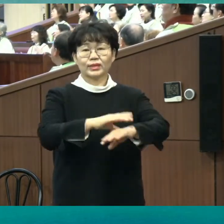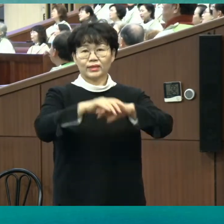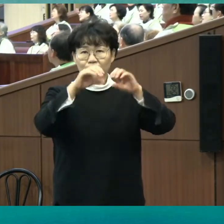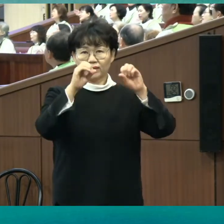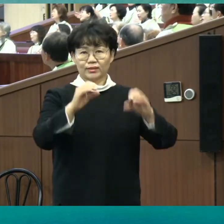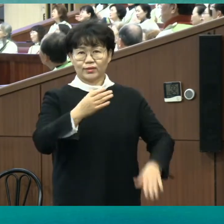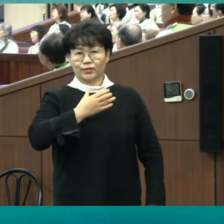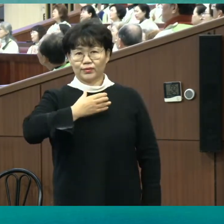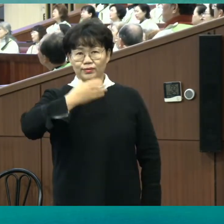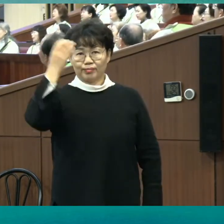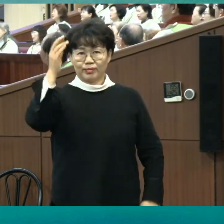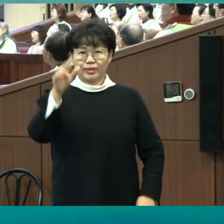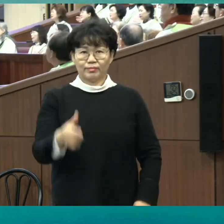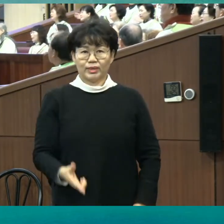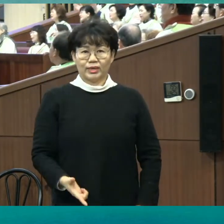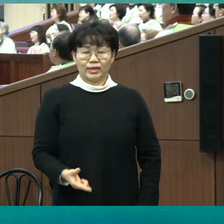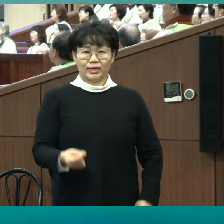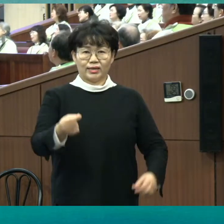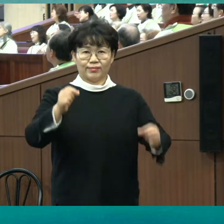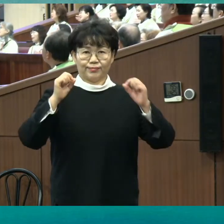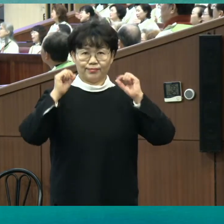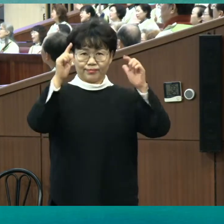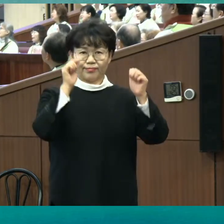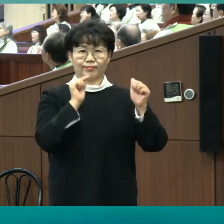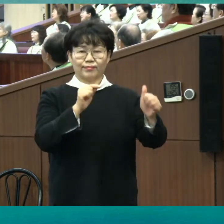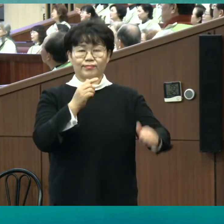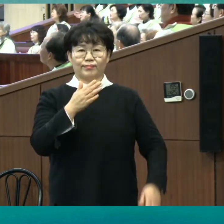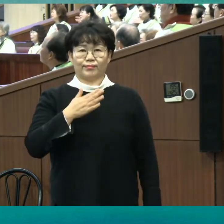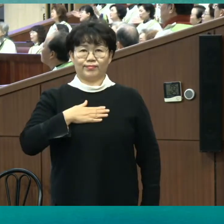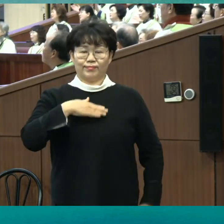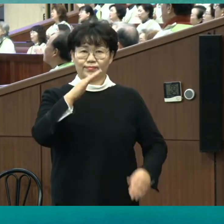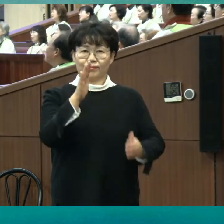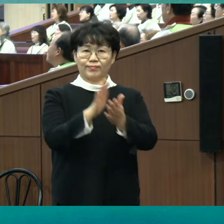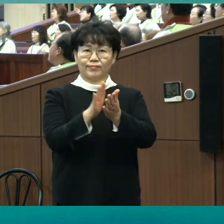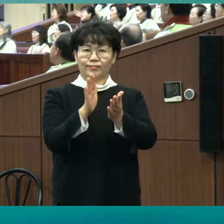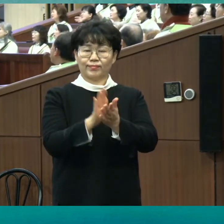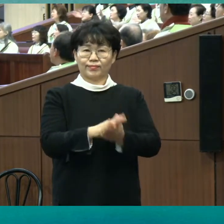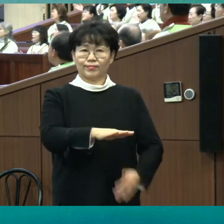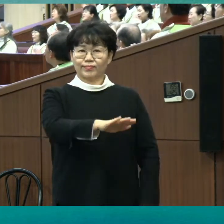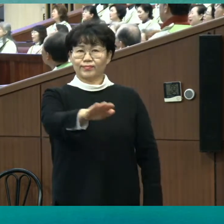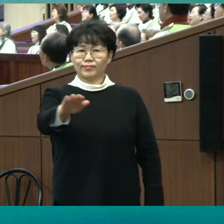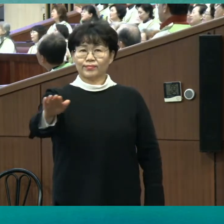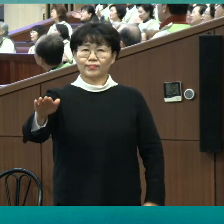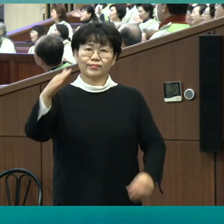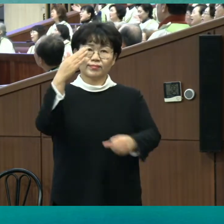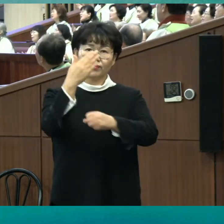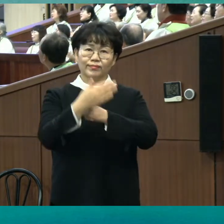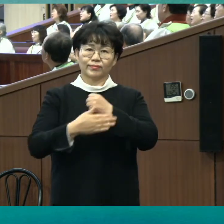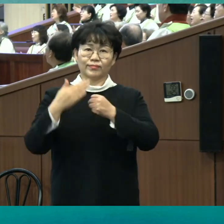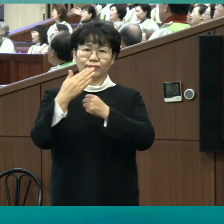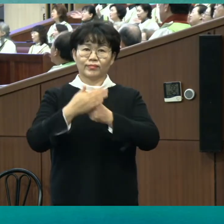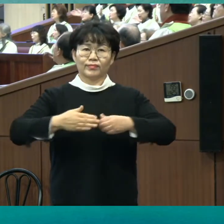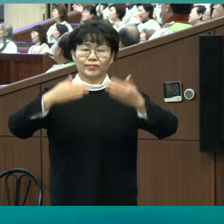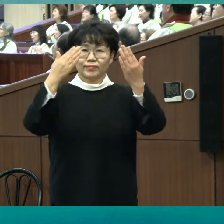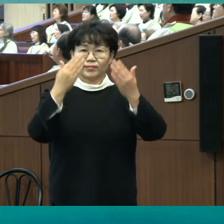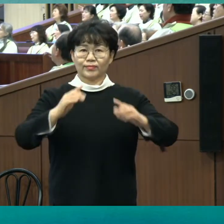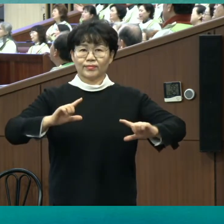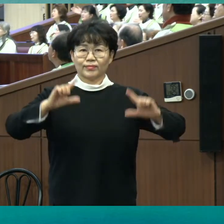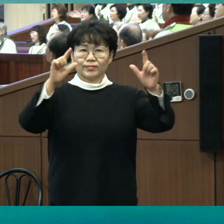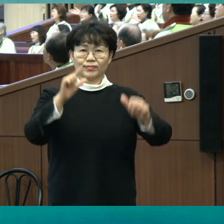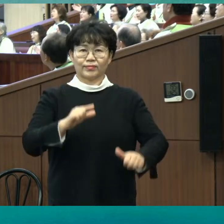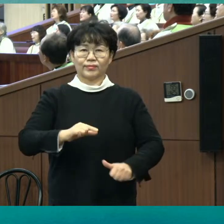꿈을 어서 깨어나라 나의 친구여. 은혜 구원을 얻을 때가 구원